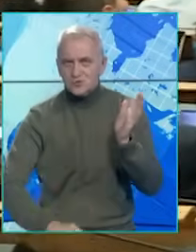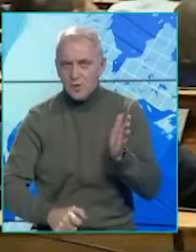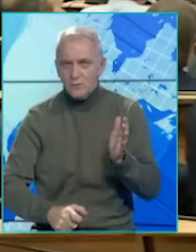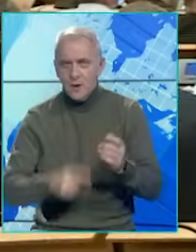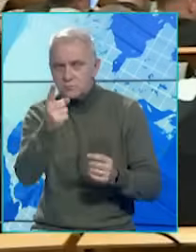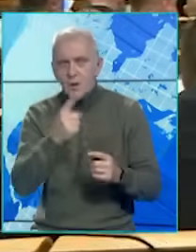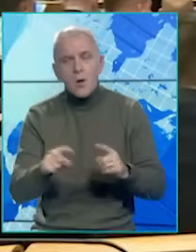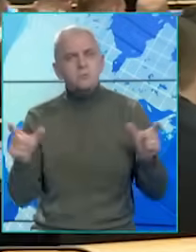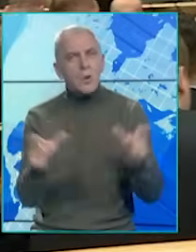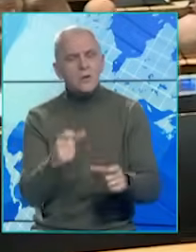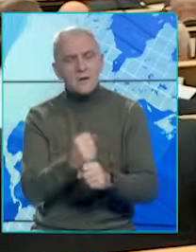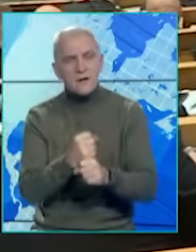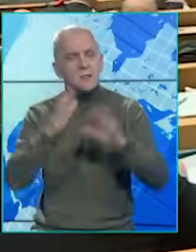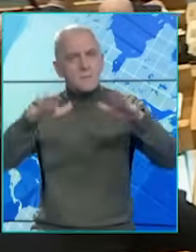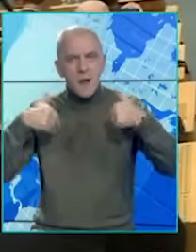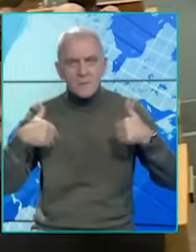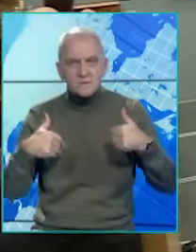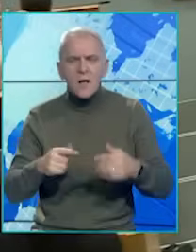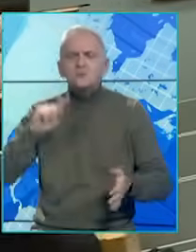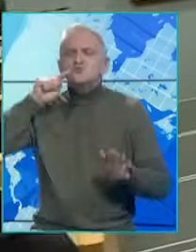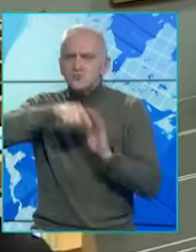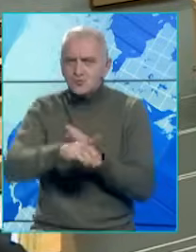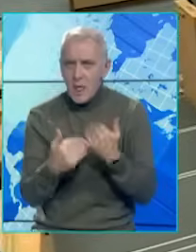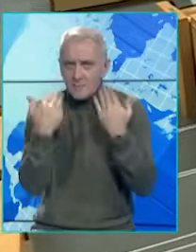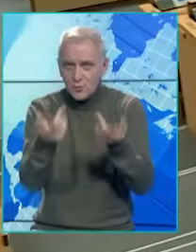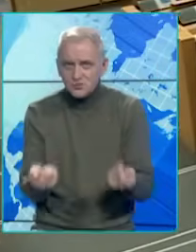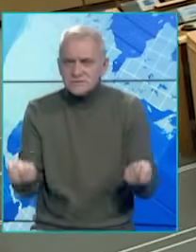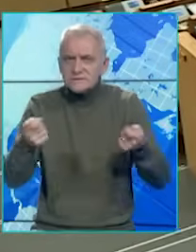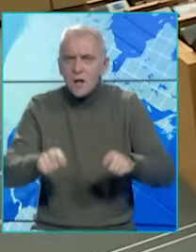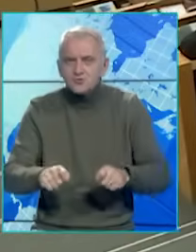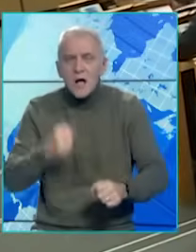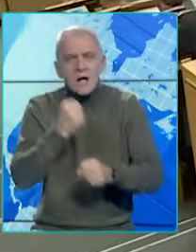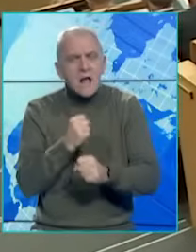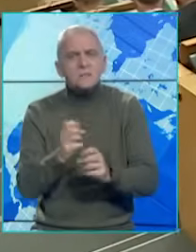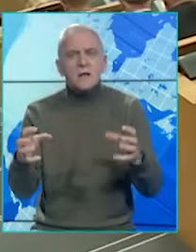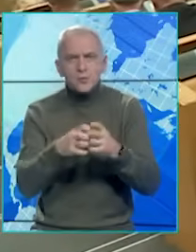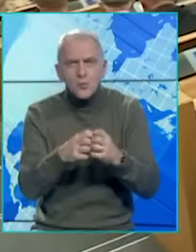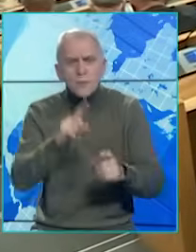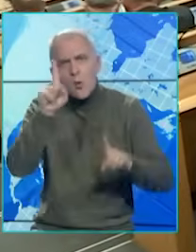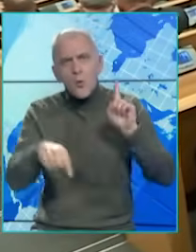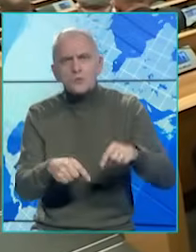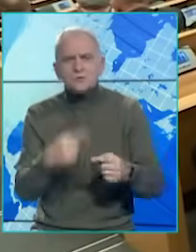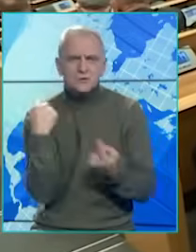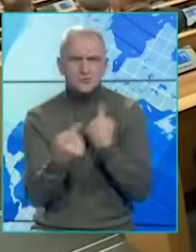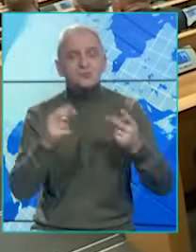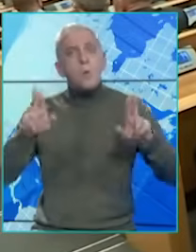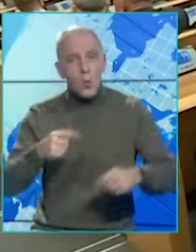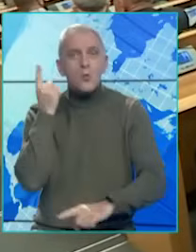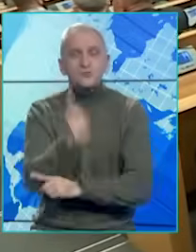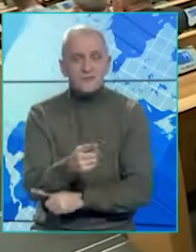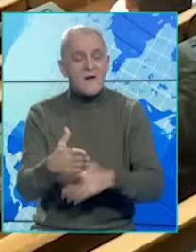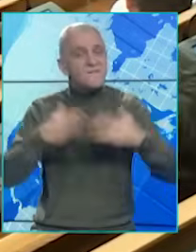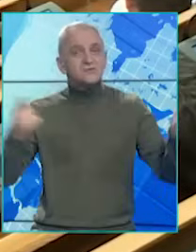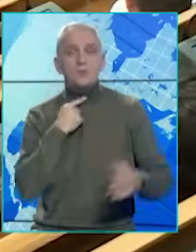što posredno blokira i rad parlamenta. Suština predloženih zaključaka je da radna tijela u određenim okolnostima mogu